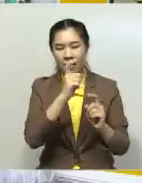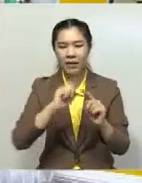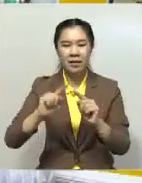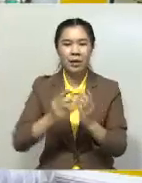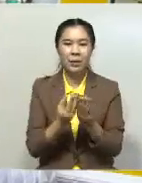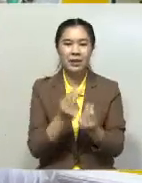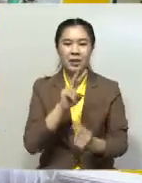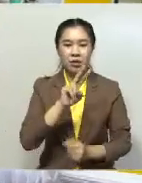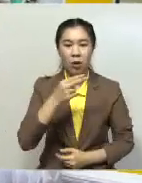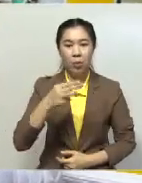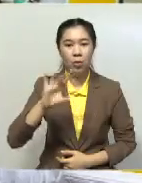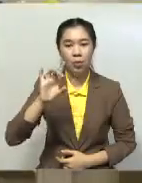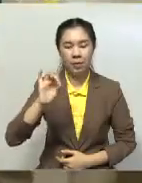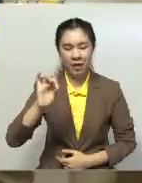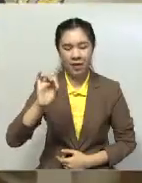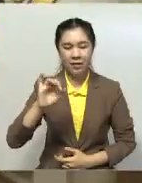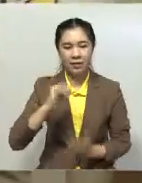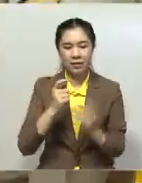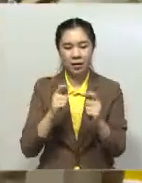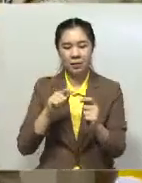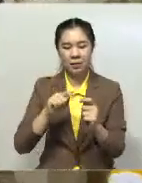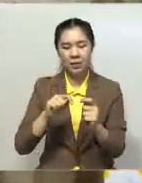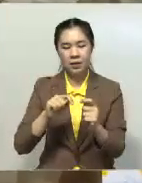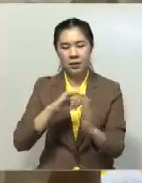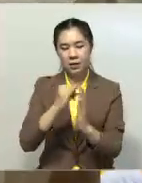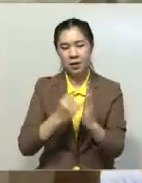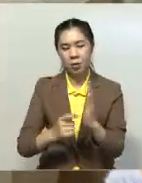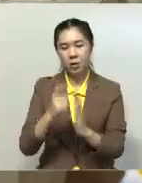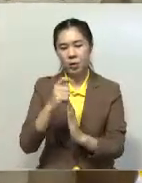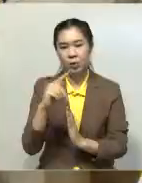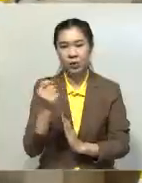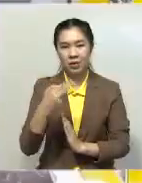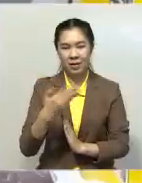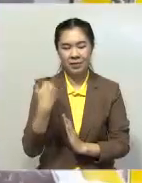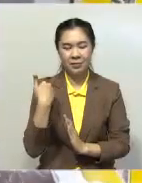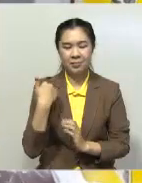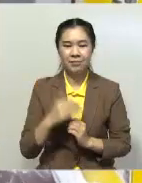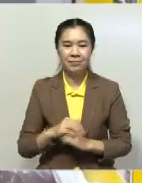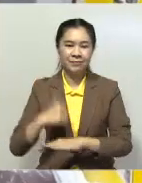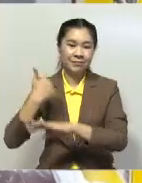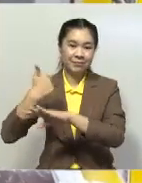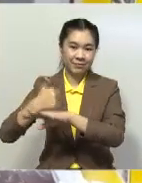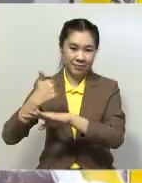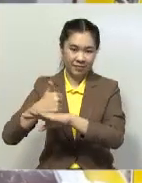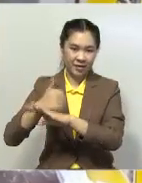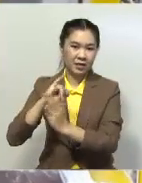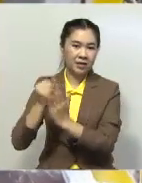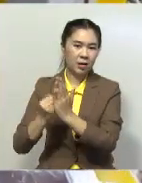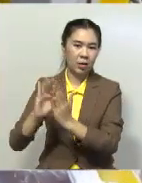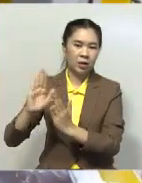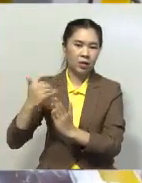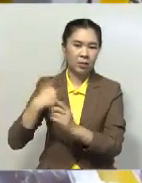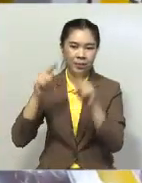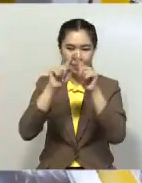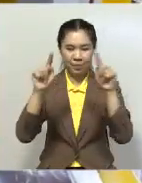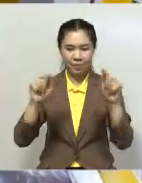านเลขที่2หมู่8ตำบลทุ่งโพอำเภอหนองฉางจังหวัดอุทัยธานีโอกาสนี้ผู้ว่าราชการจังหวัดอุทัยธานีได้มอบพระ